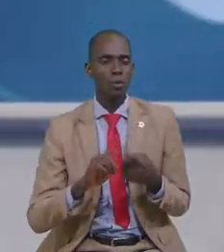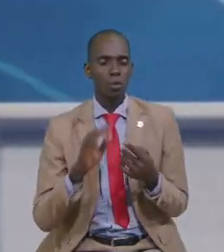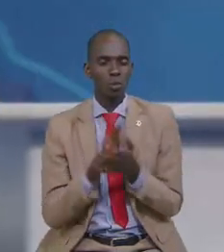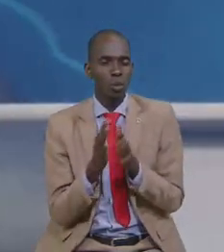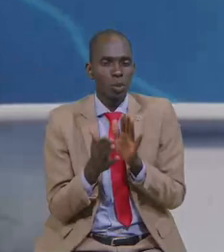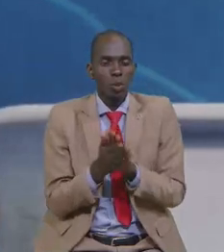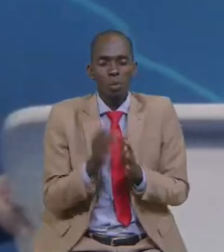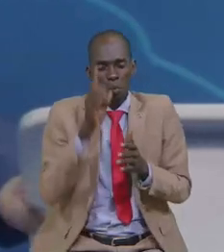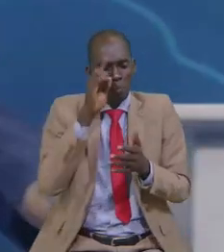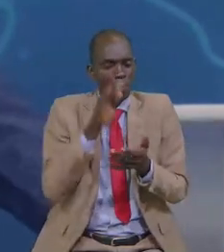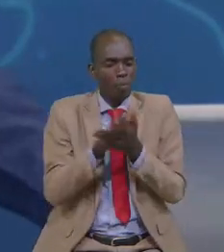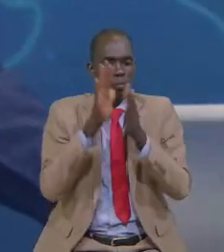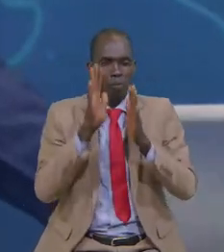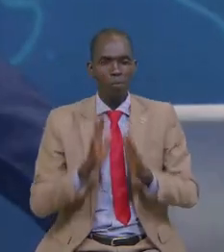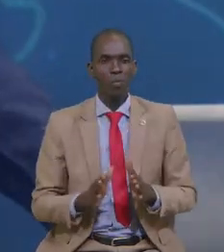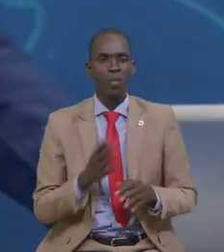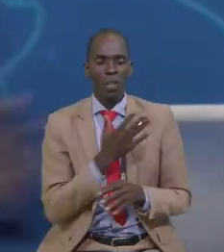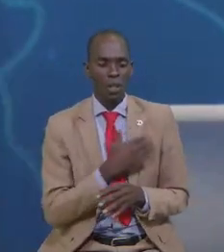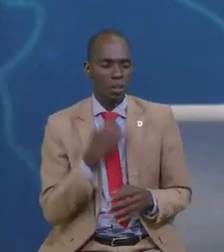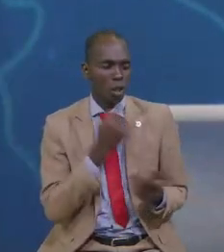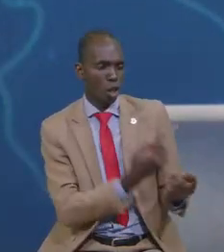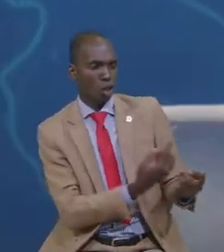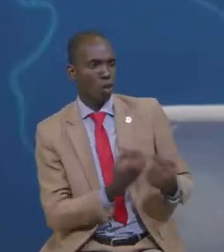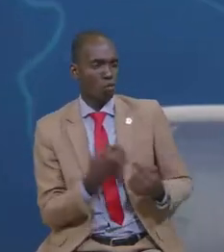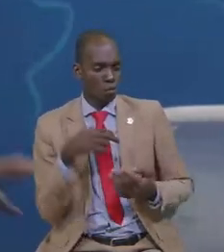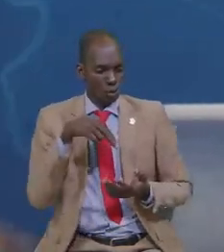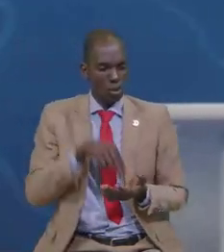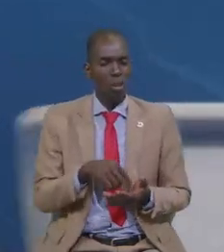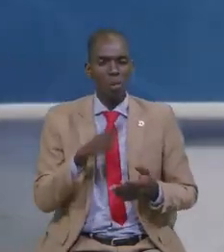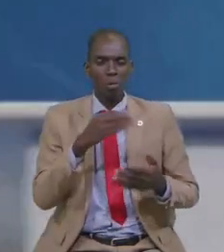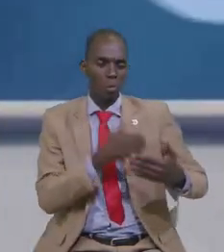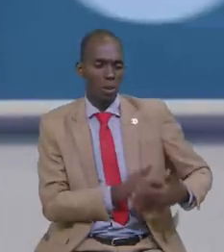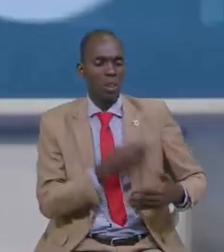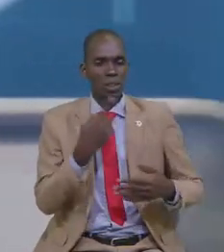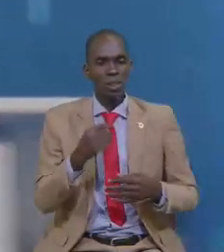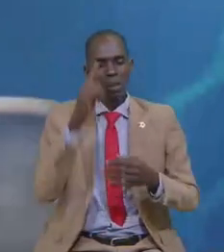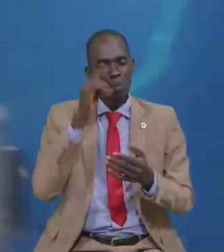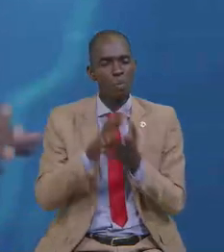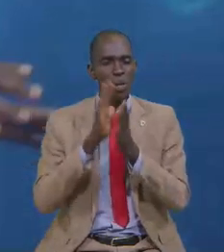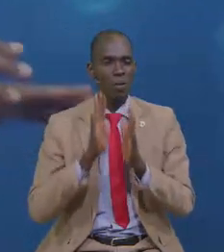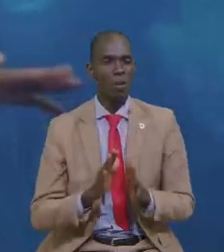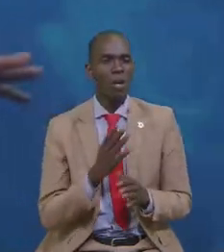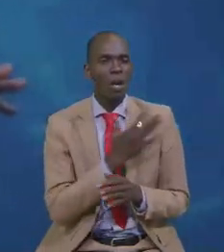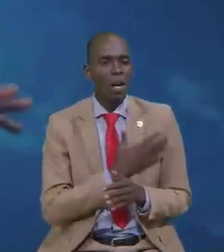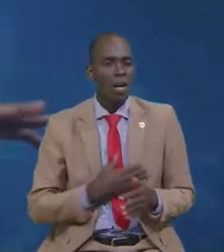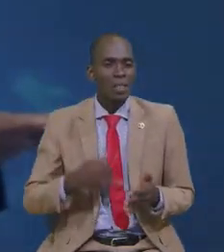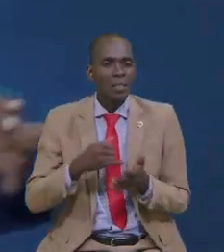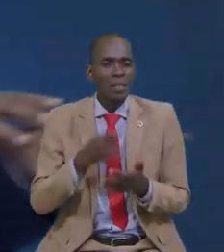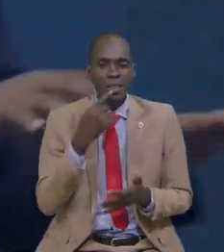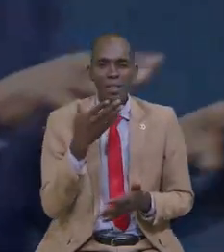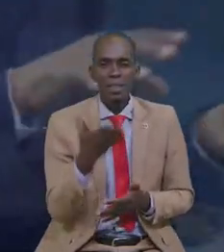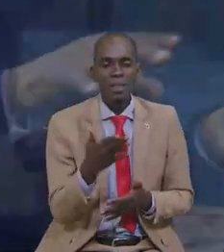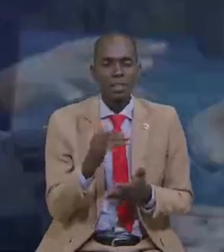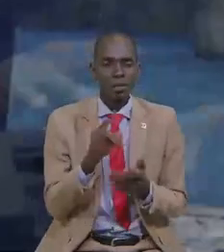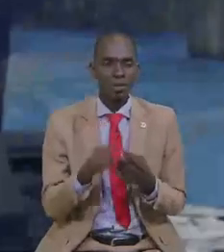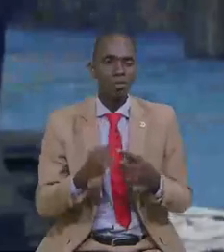viens te mettre à côté les saints. Regardez ce qu'il a dit. Il dit que